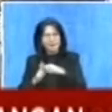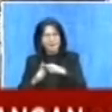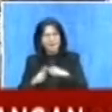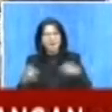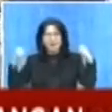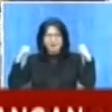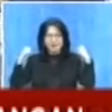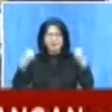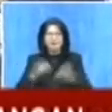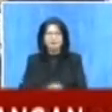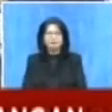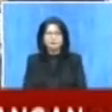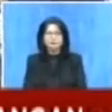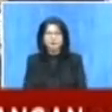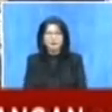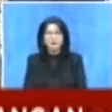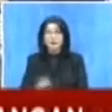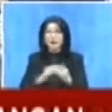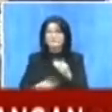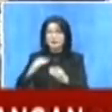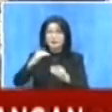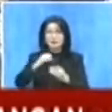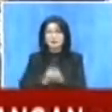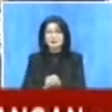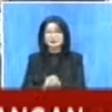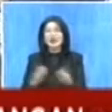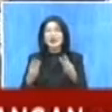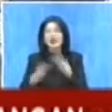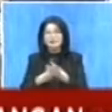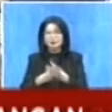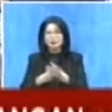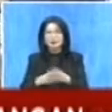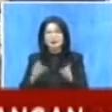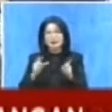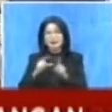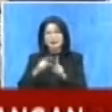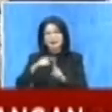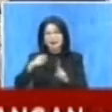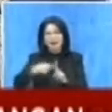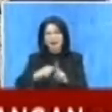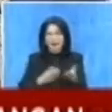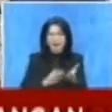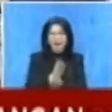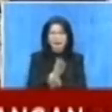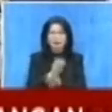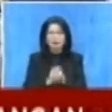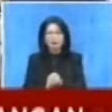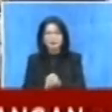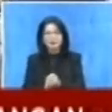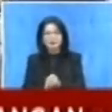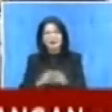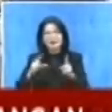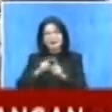kesehatan prioritas. Meningkatkan efektivitas penggunaan DTK melalui penyaluran DAK